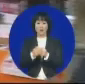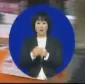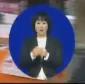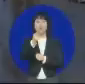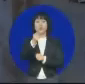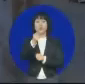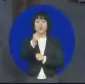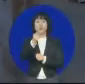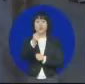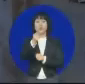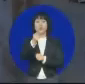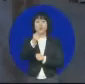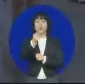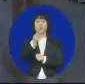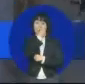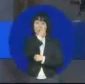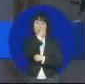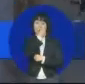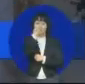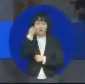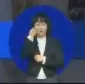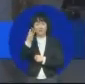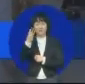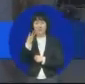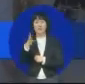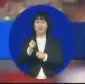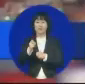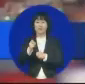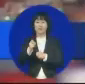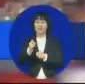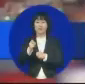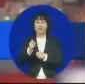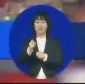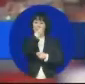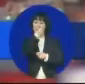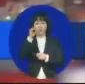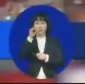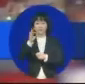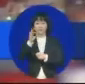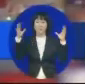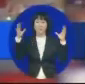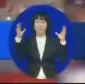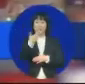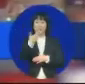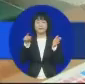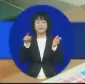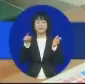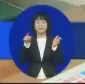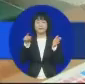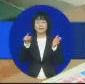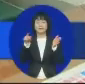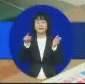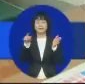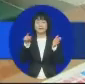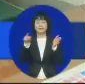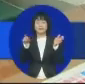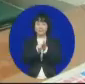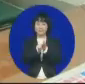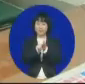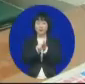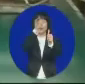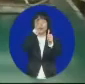시는 이를 위해 5억원의 중소기업 보증금과 솜 억원의 소상공인 보증금 등 총 8억원의 특례 보증금을 경기신용보증재단